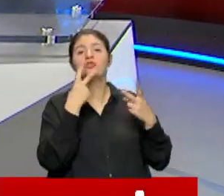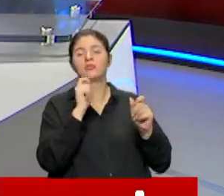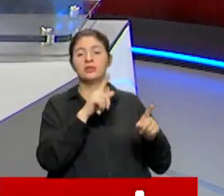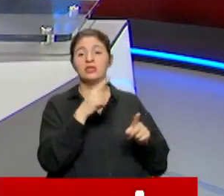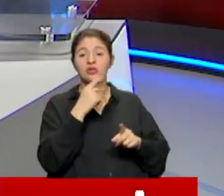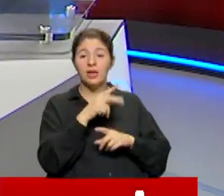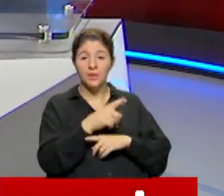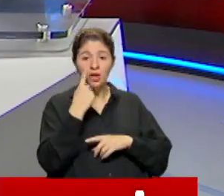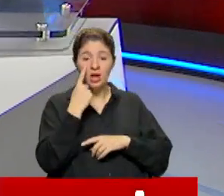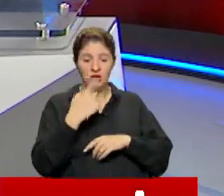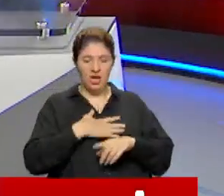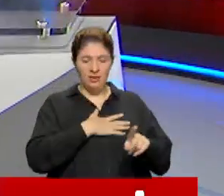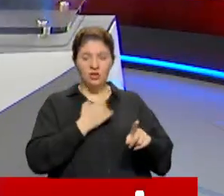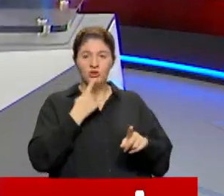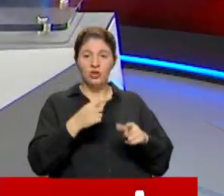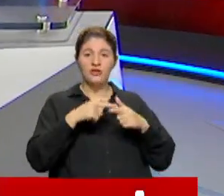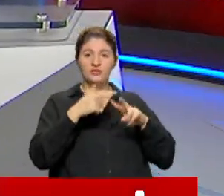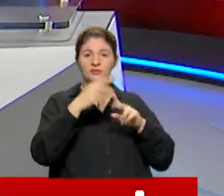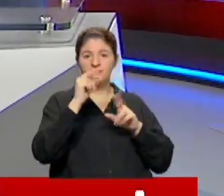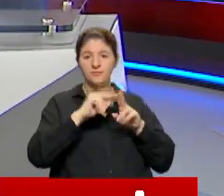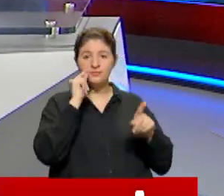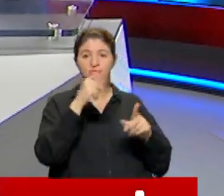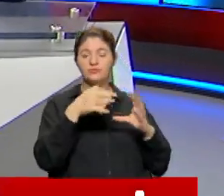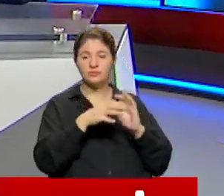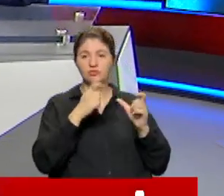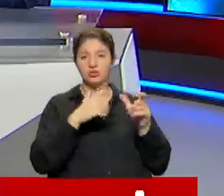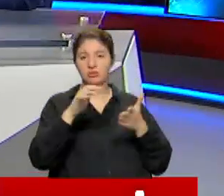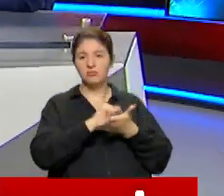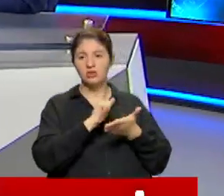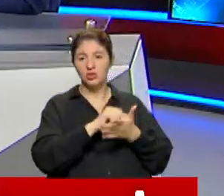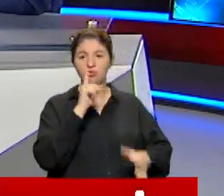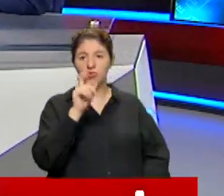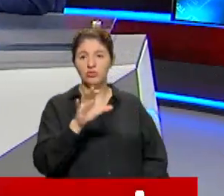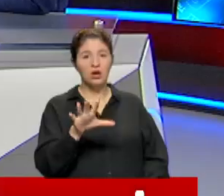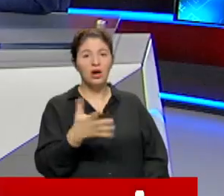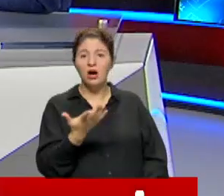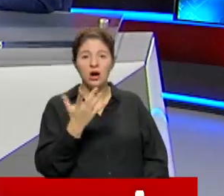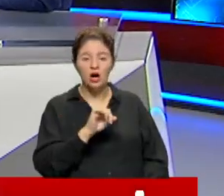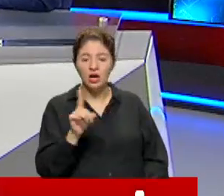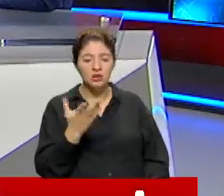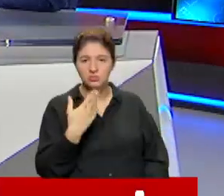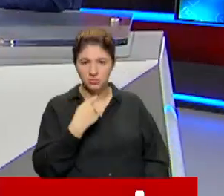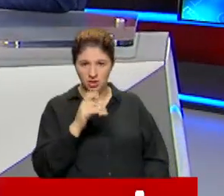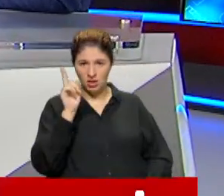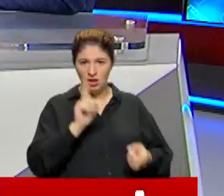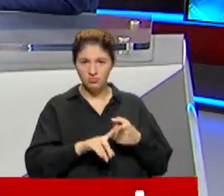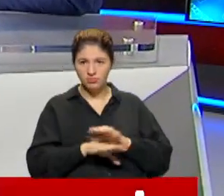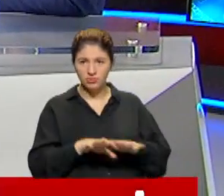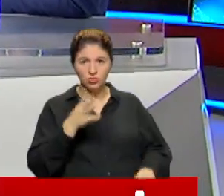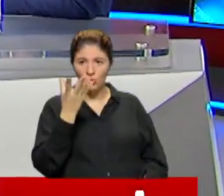gibi Cumhuriyet Halk Partisi'nin sözcüsü Faik öztırak Bununla ilgili sosyal medya üzerinden sordu hayırdır dedi yani paramız mı Bitti Ne oluyor